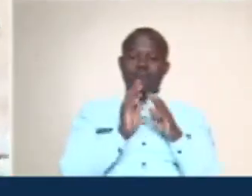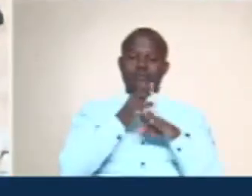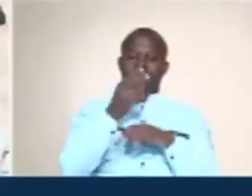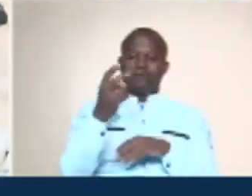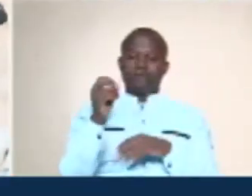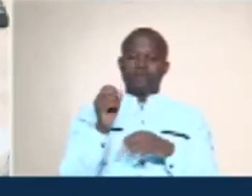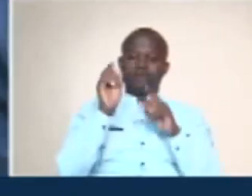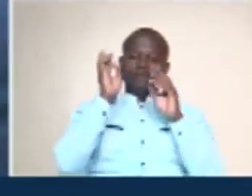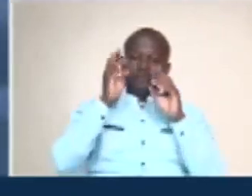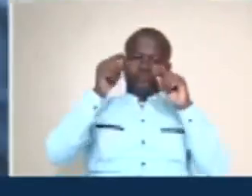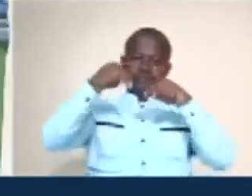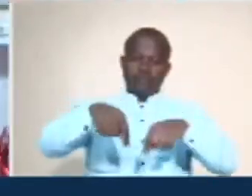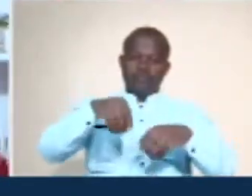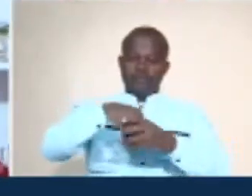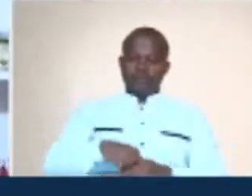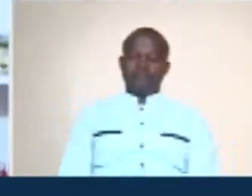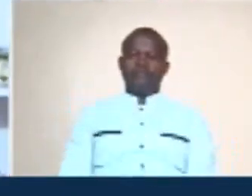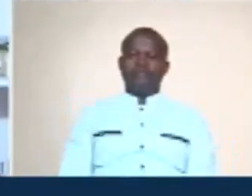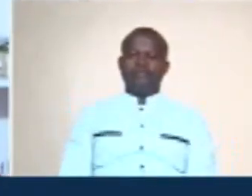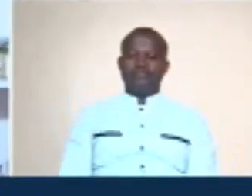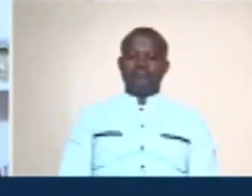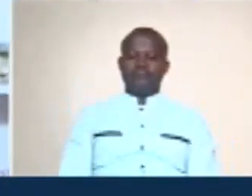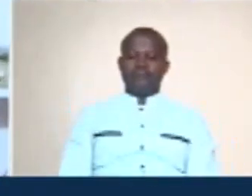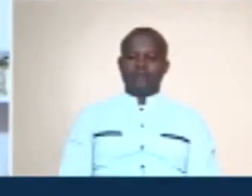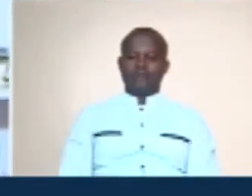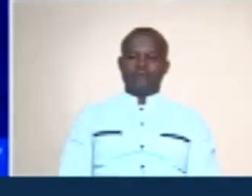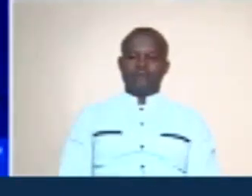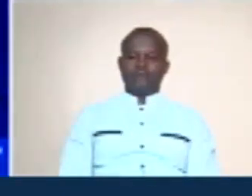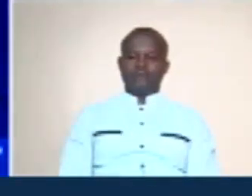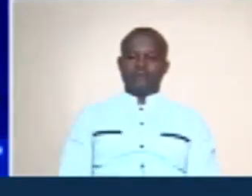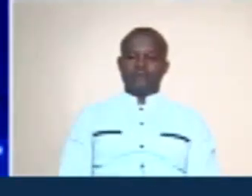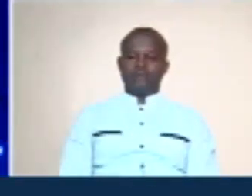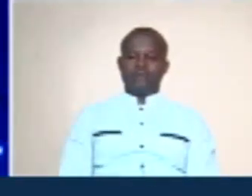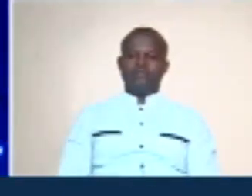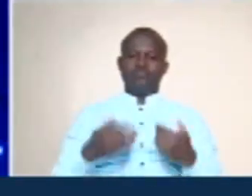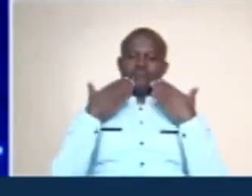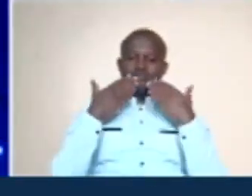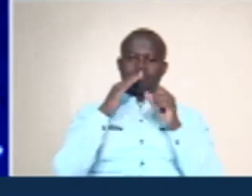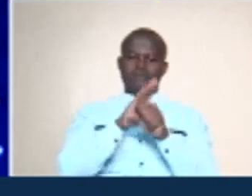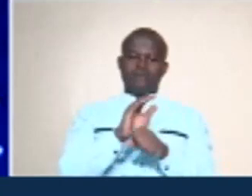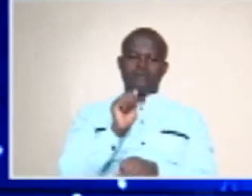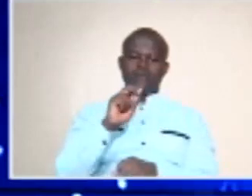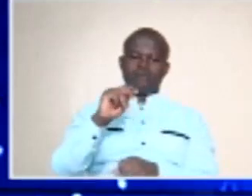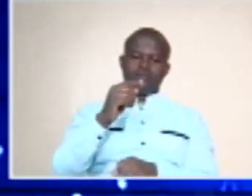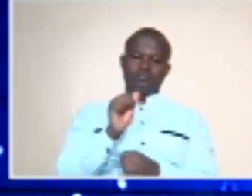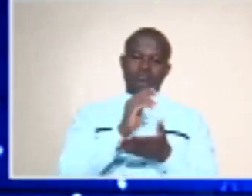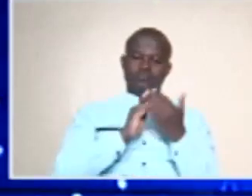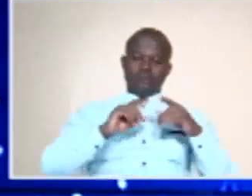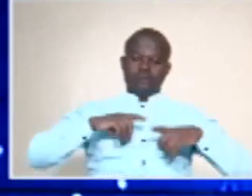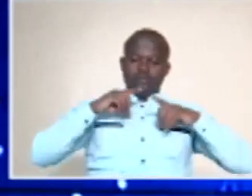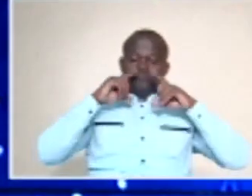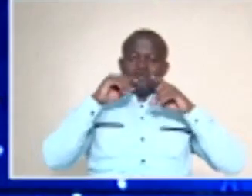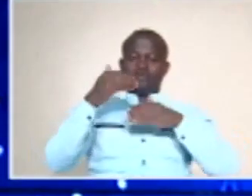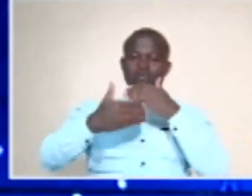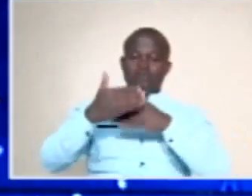200,000 bazaryitabira. Ange Gaga, i Kigali. Rahoze cyane Ange Gaga. Naho bamwe mu baturage